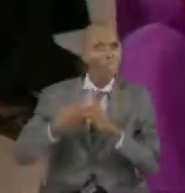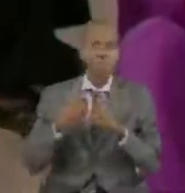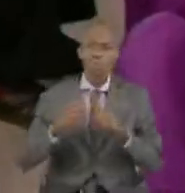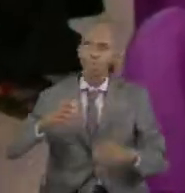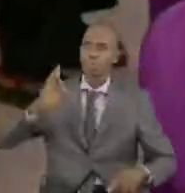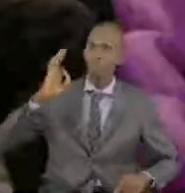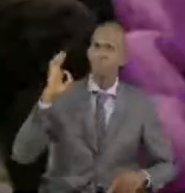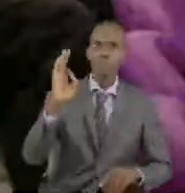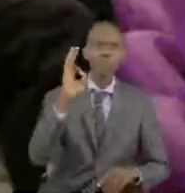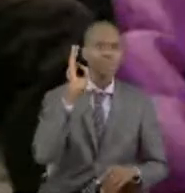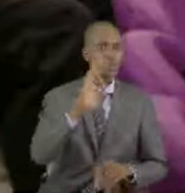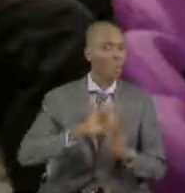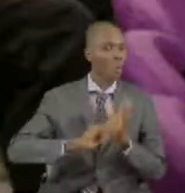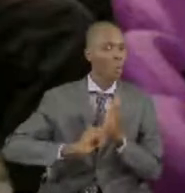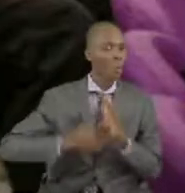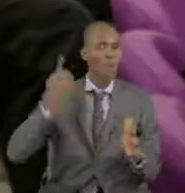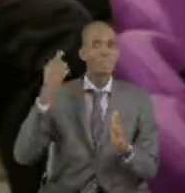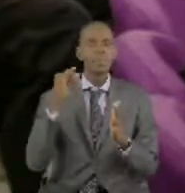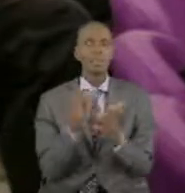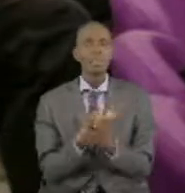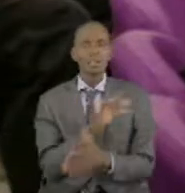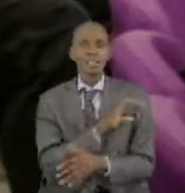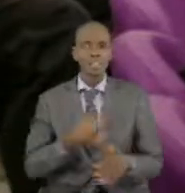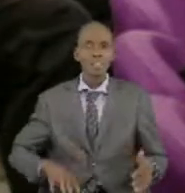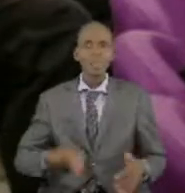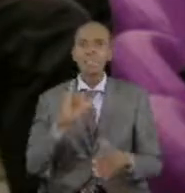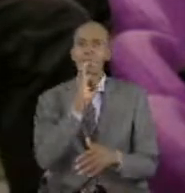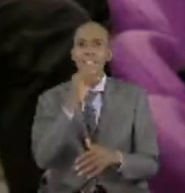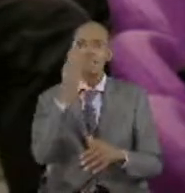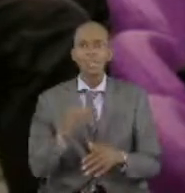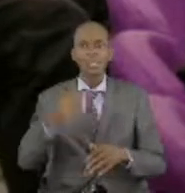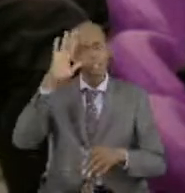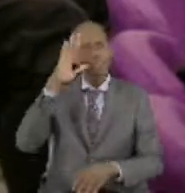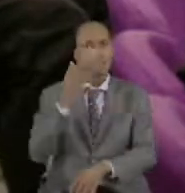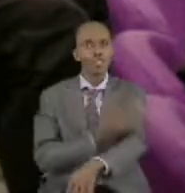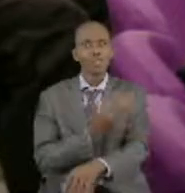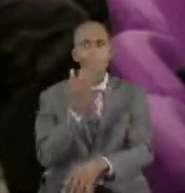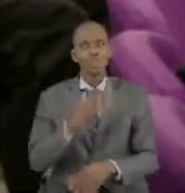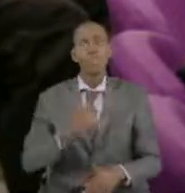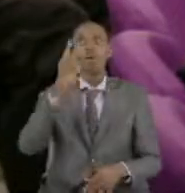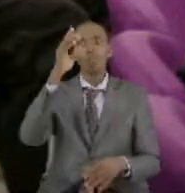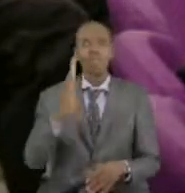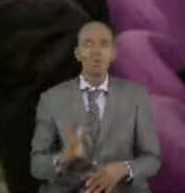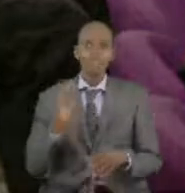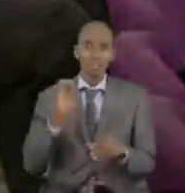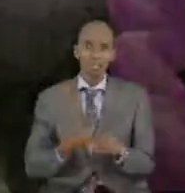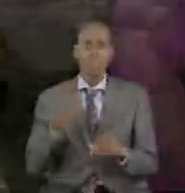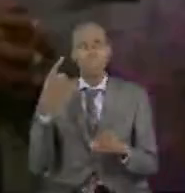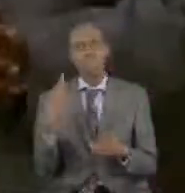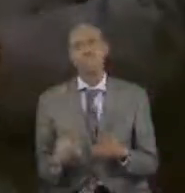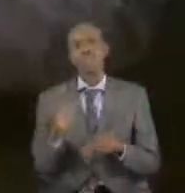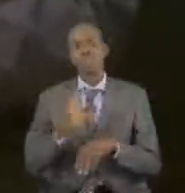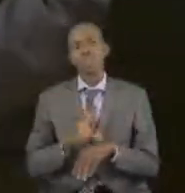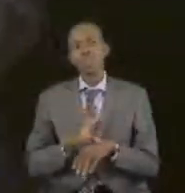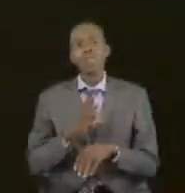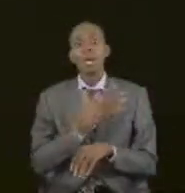le fils de dieu que ce jésus est le fils de dieu dans le